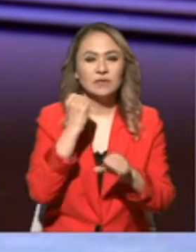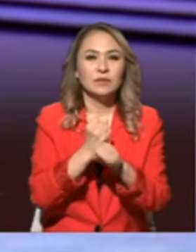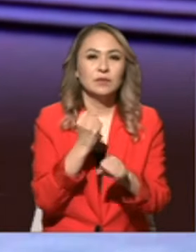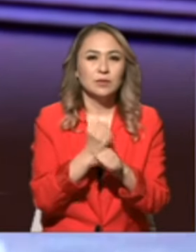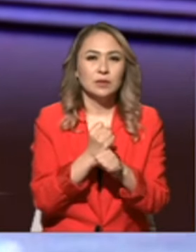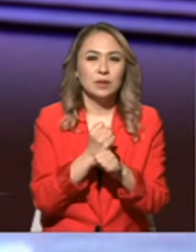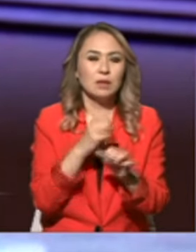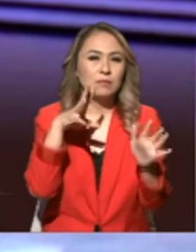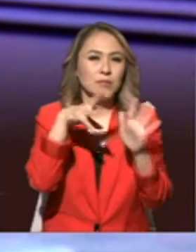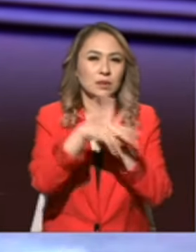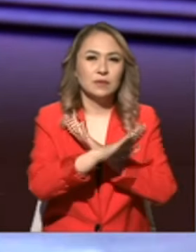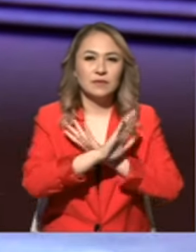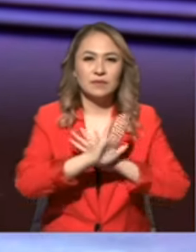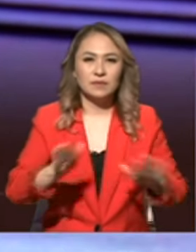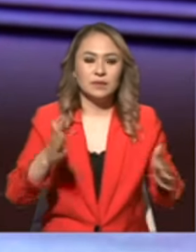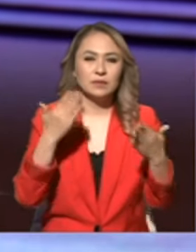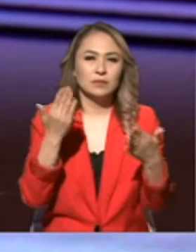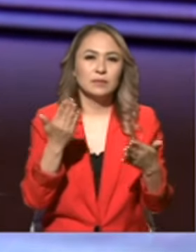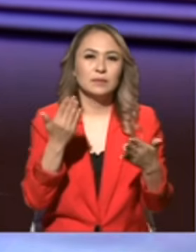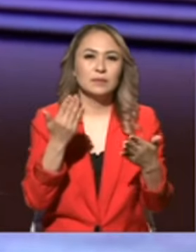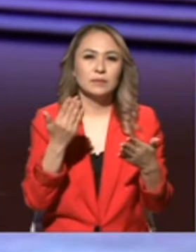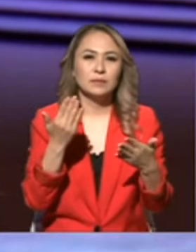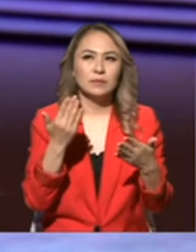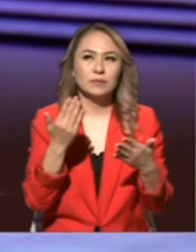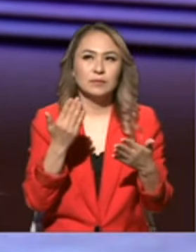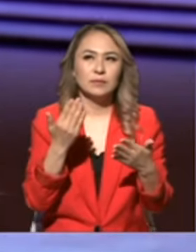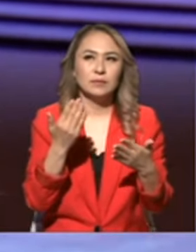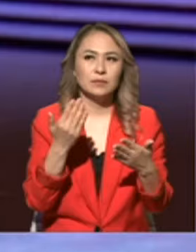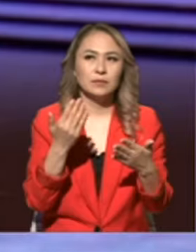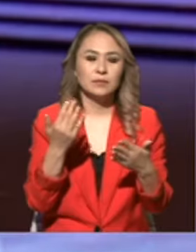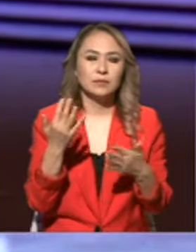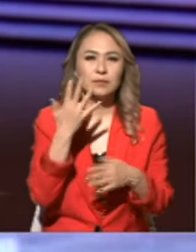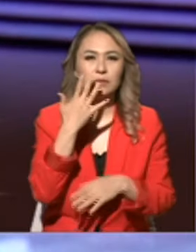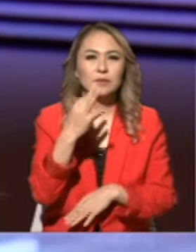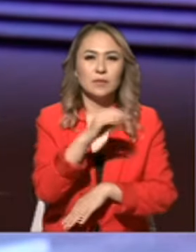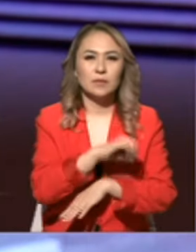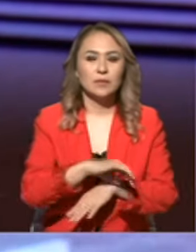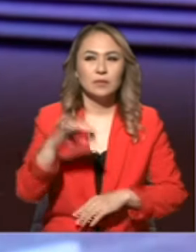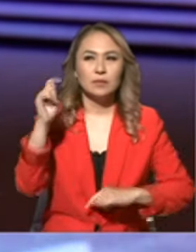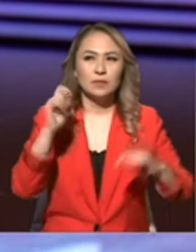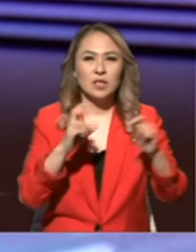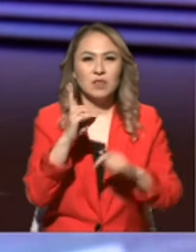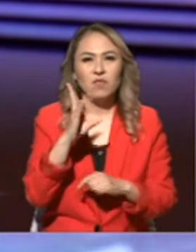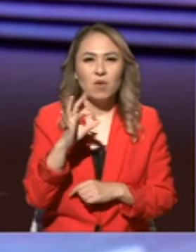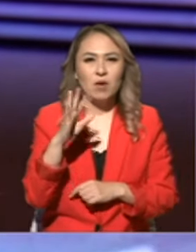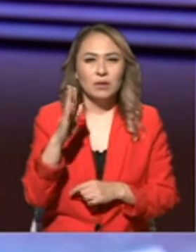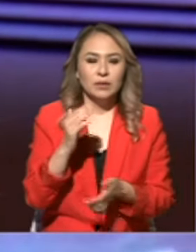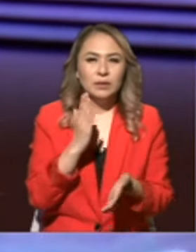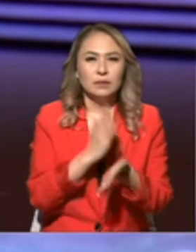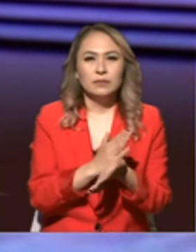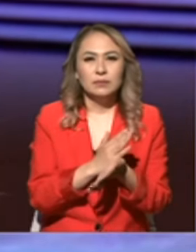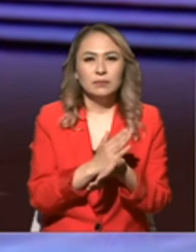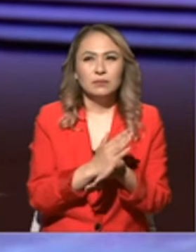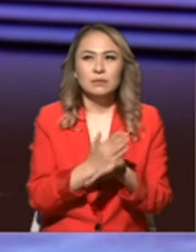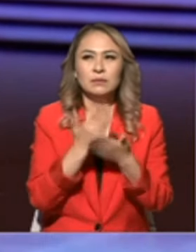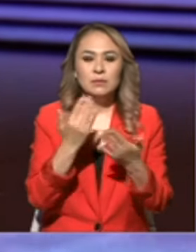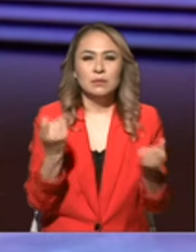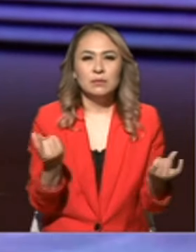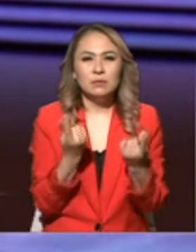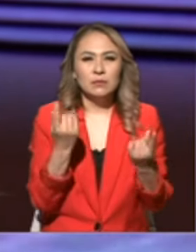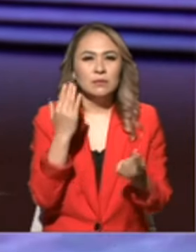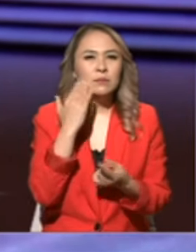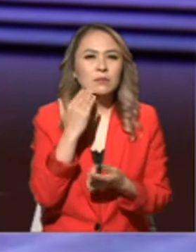көшқонға кірмейді. Бұл кісі сол мәселені қойып, иә, сыртқы көшқон мәселесі. Бұл жерде квота бар. Ол жерде көптеген жеңілдіктер